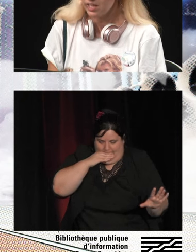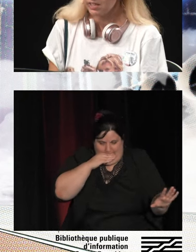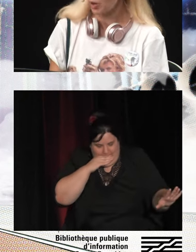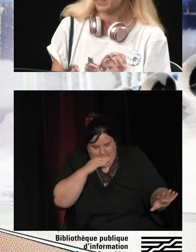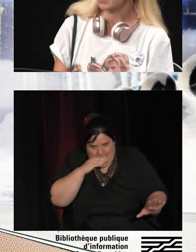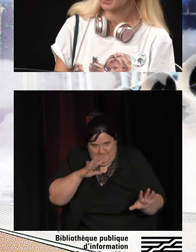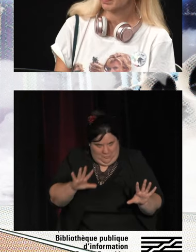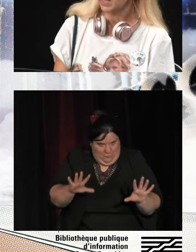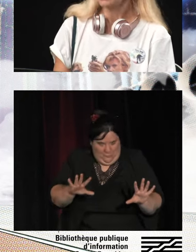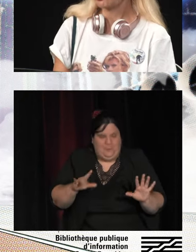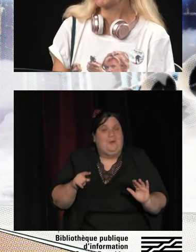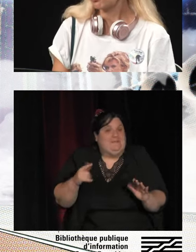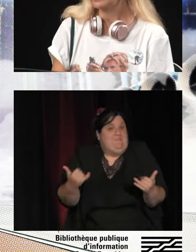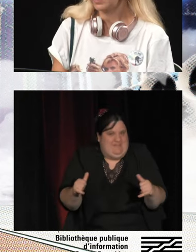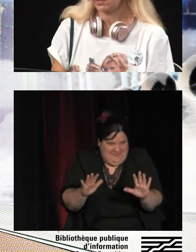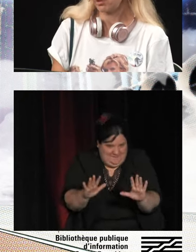non plus. Non, mais...